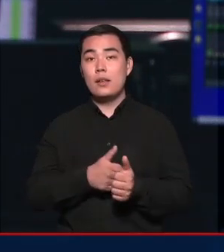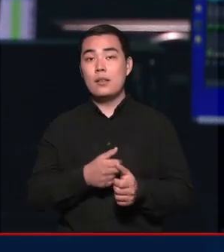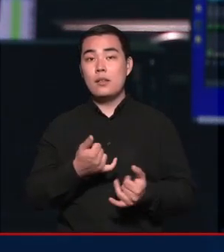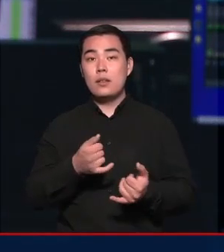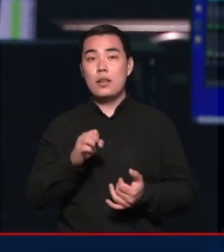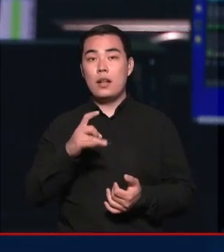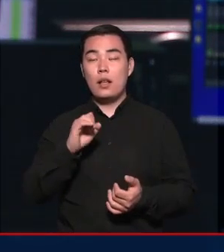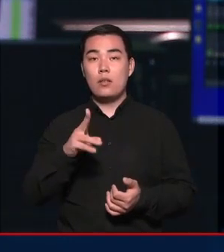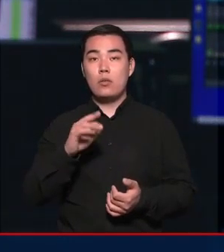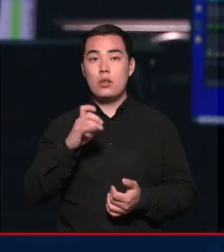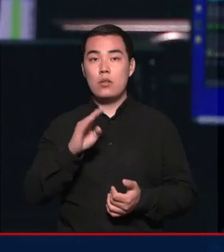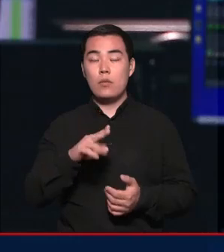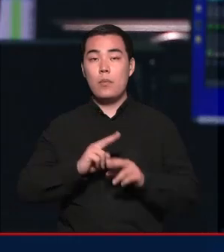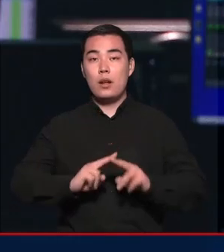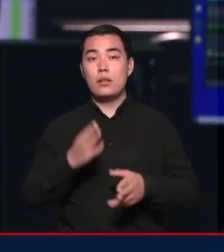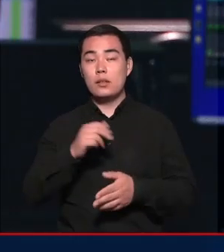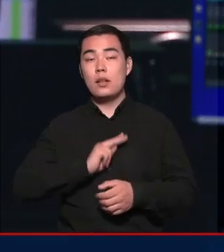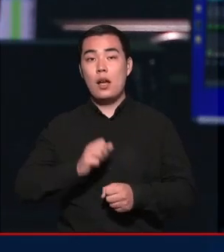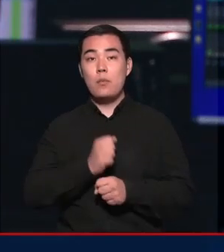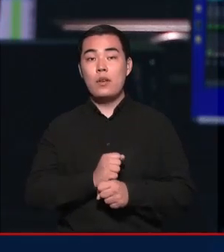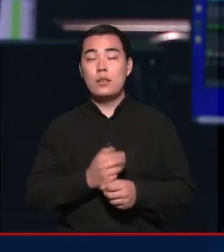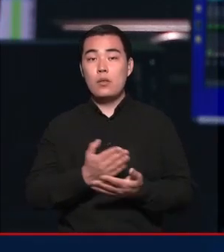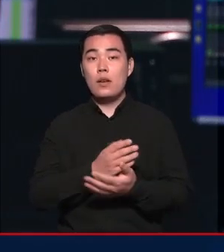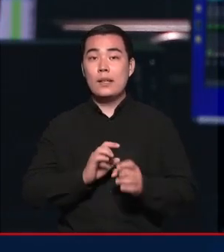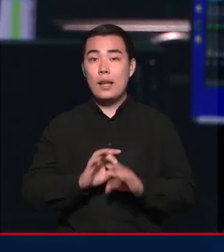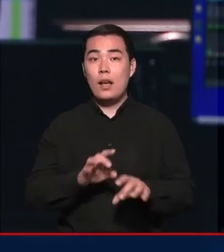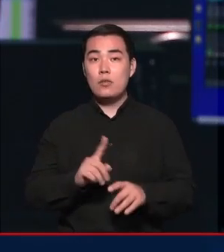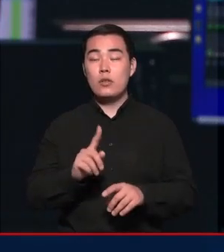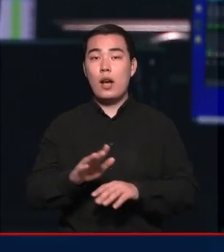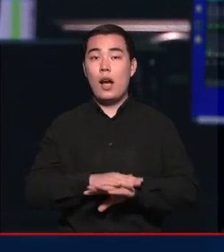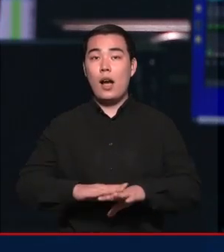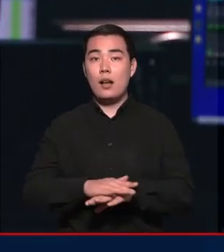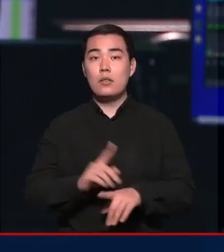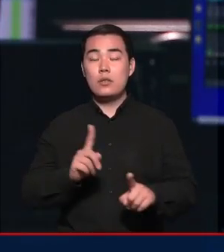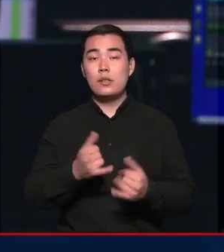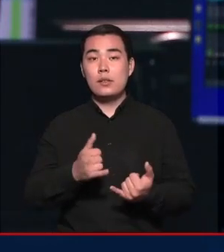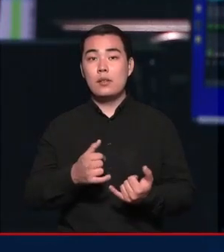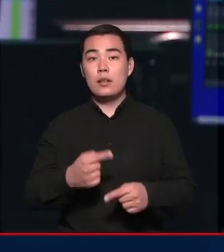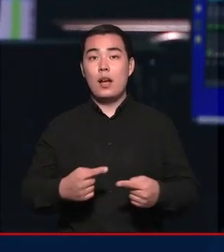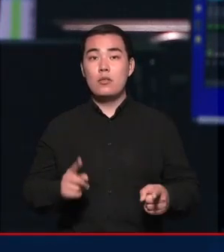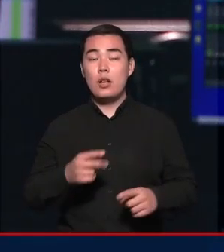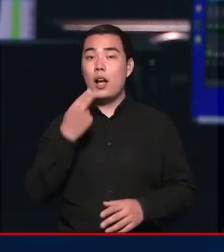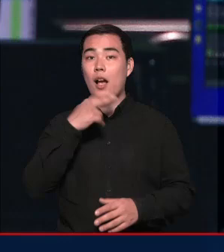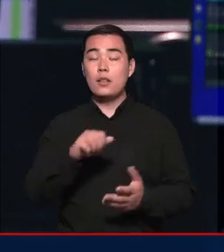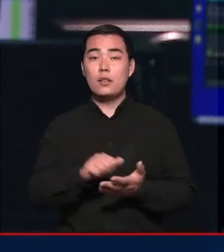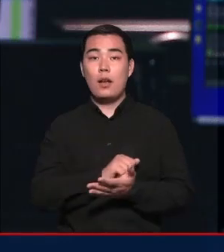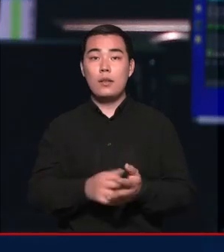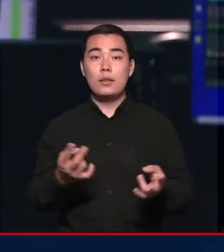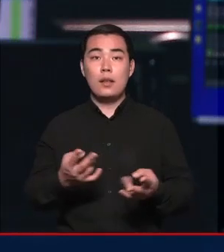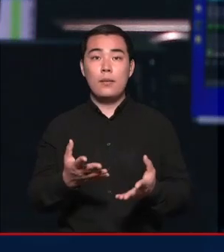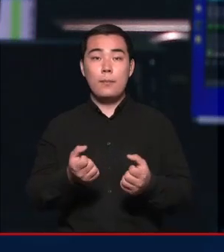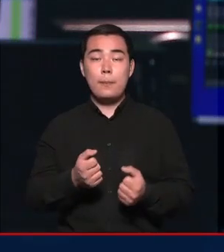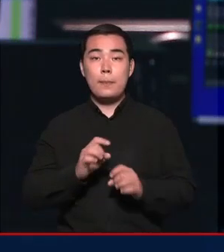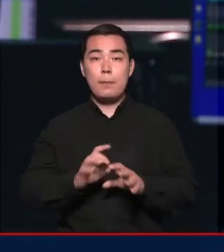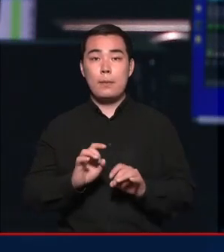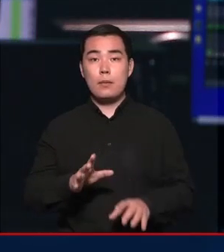шақырды. Ерлан Қошанов парламенттің жұмысын қорытындылап сын айтса да, халықтың қамы үшін бірқатар сапалық құжаттар қабылданған